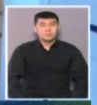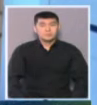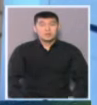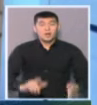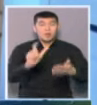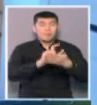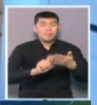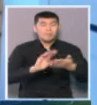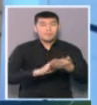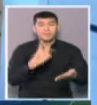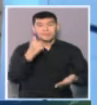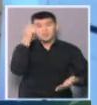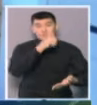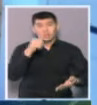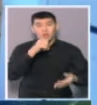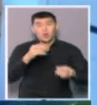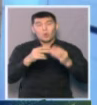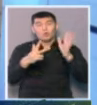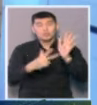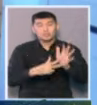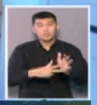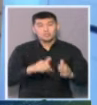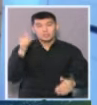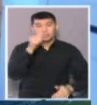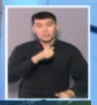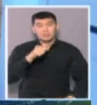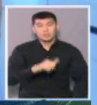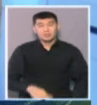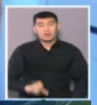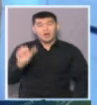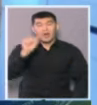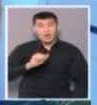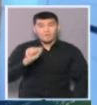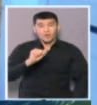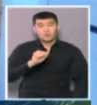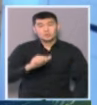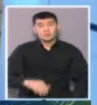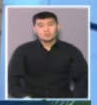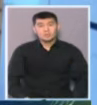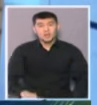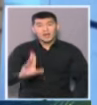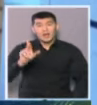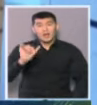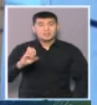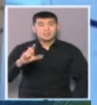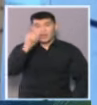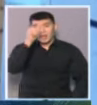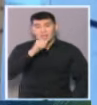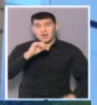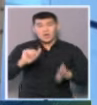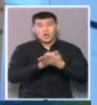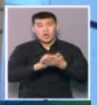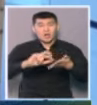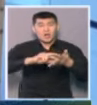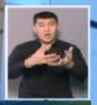өсиет жасаған бір жылдың ішінде 18 жылы август, тамыз, қазан айларында жасаған құжаттарын